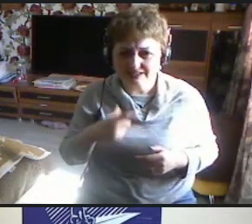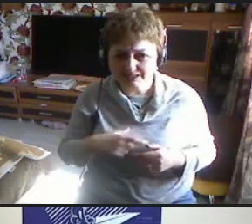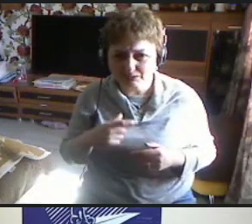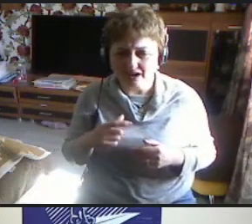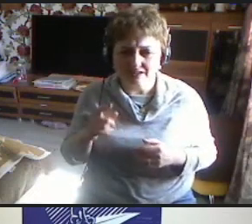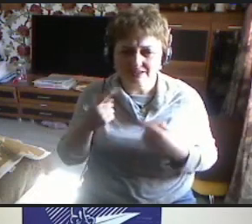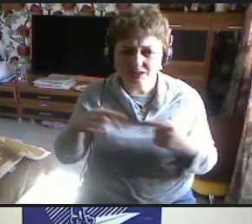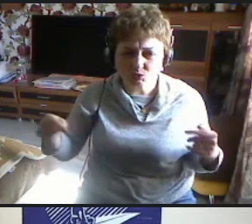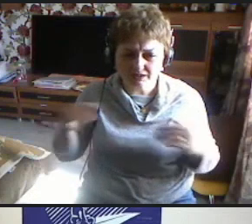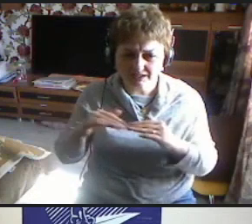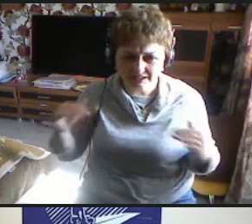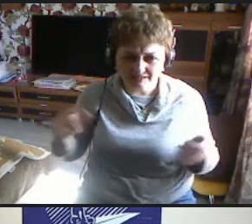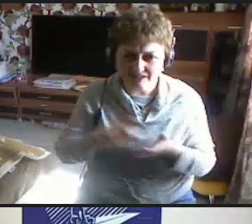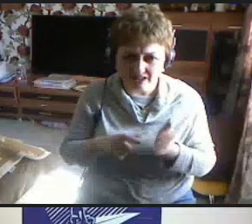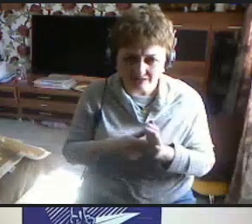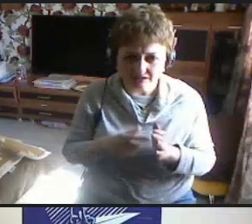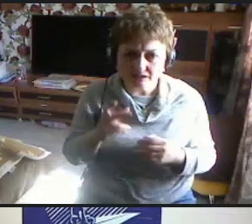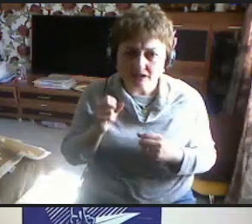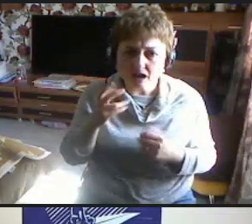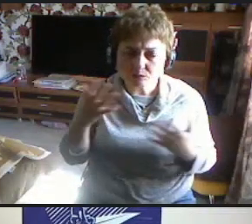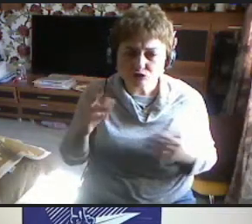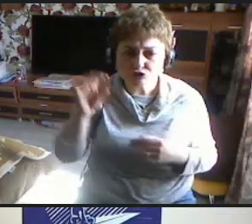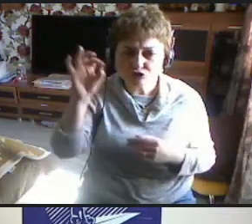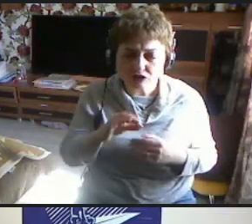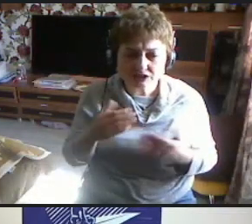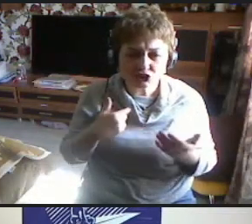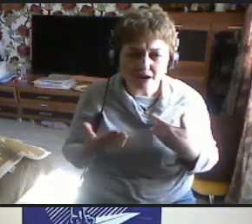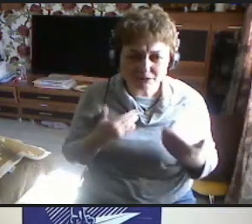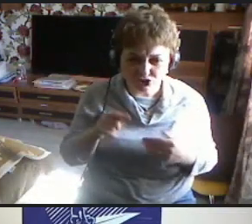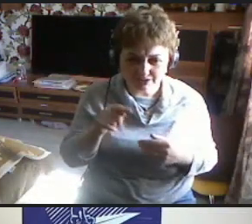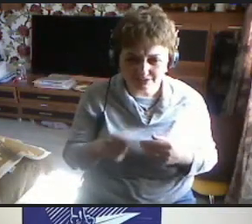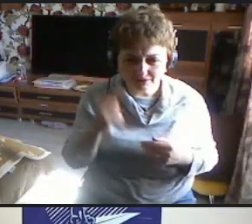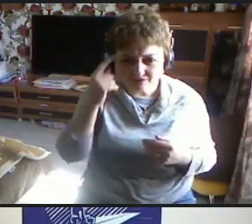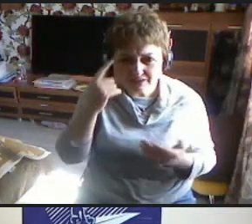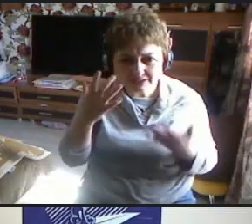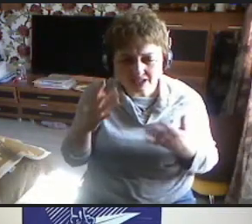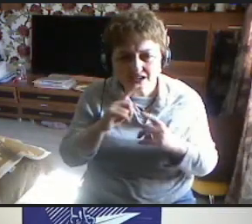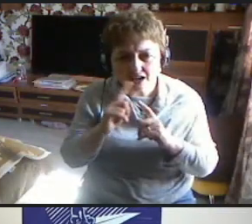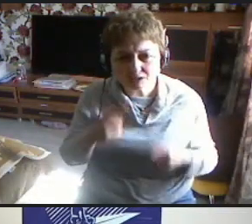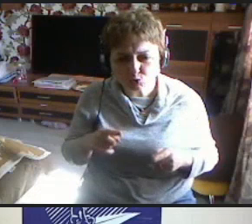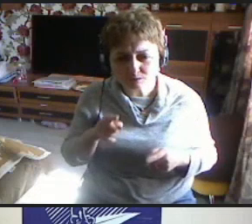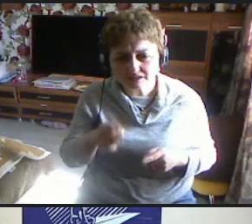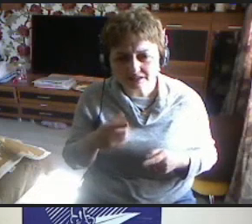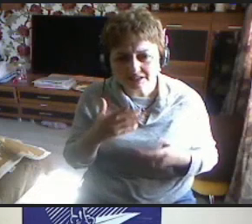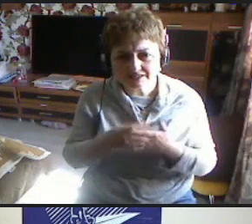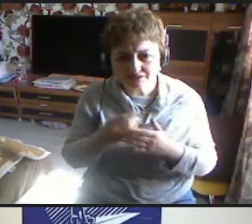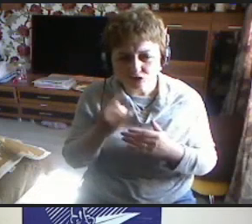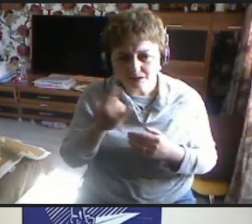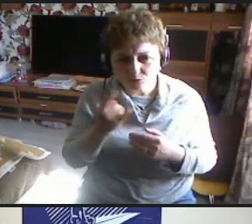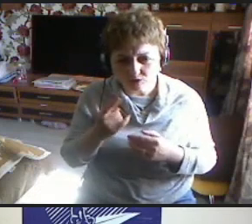классе. Ну, как можно чаще надо с ним общаться, выяснять особенности своего ребенка и так далее, и так далее.